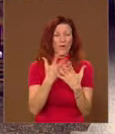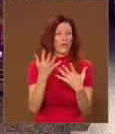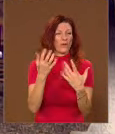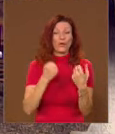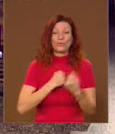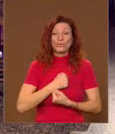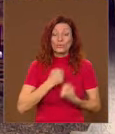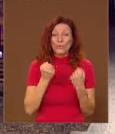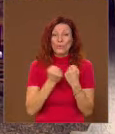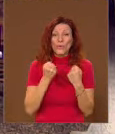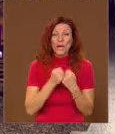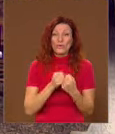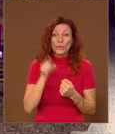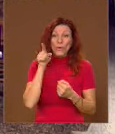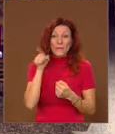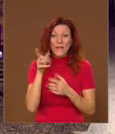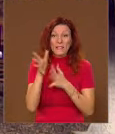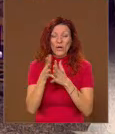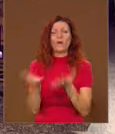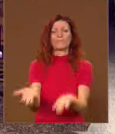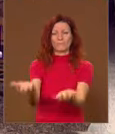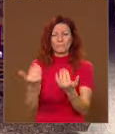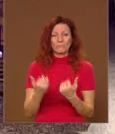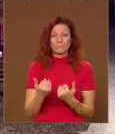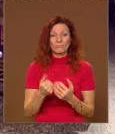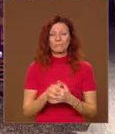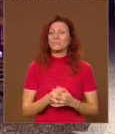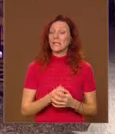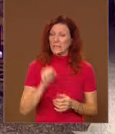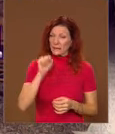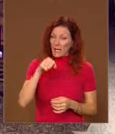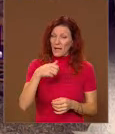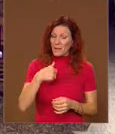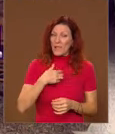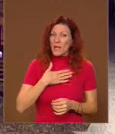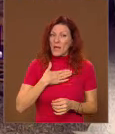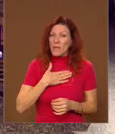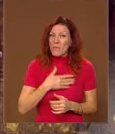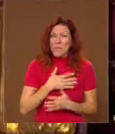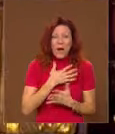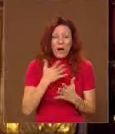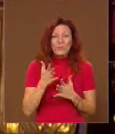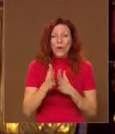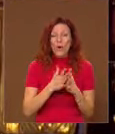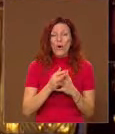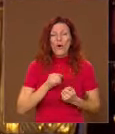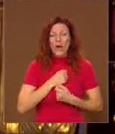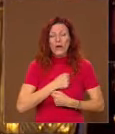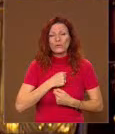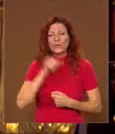места. Ако ние имаме себе си за хора с много трудна съдба, да се припознаем измежду тези, които